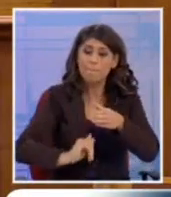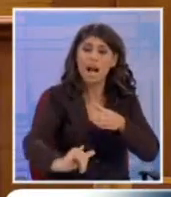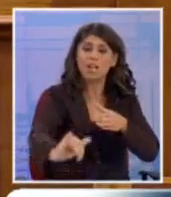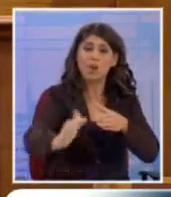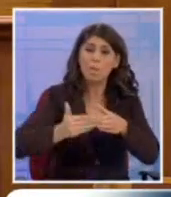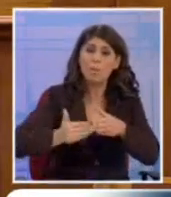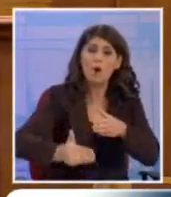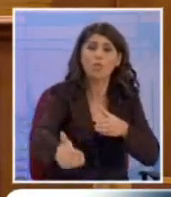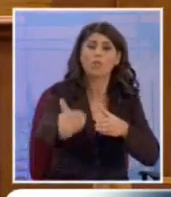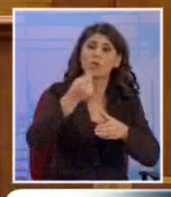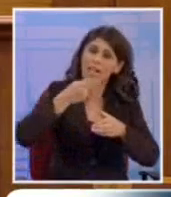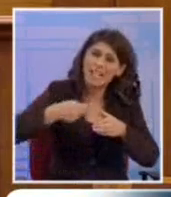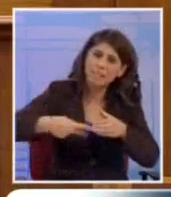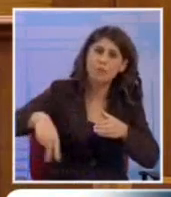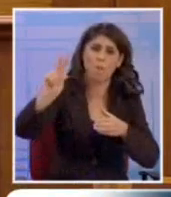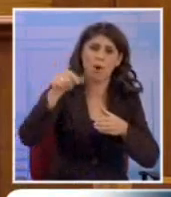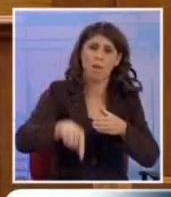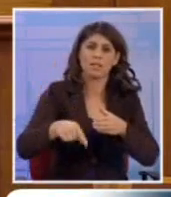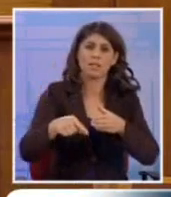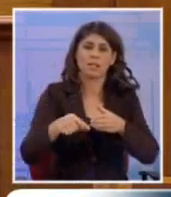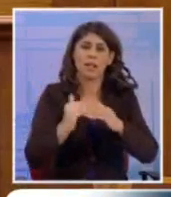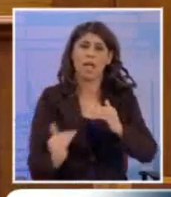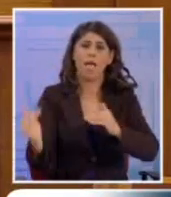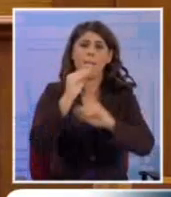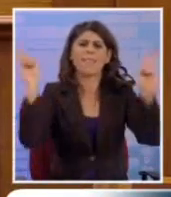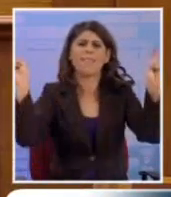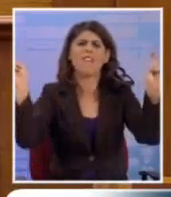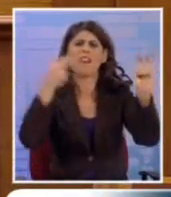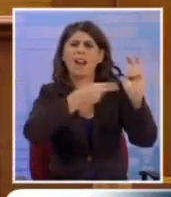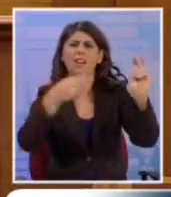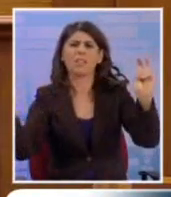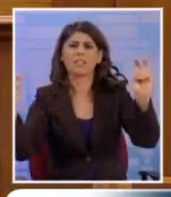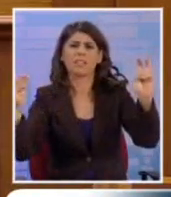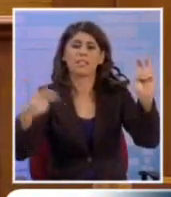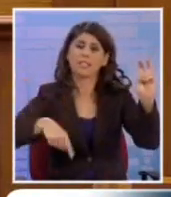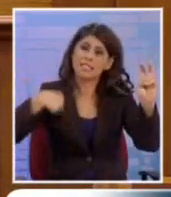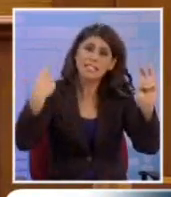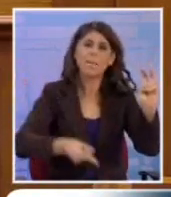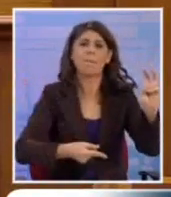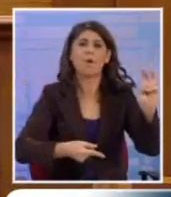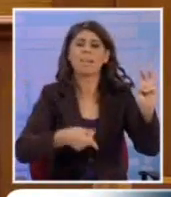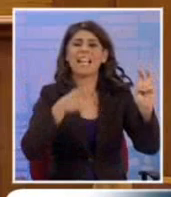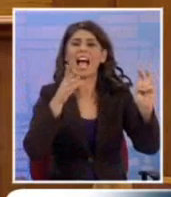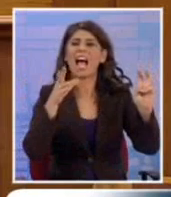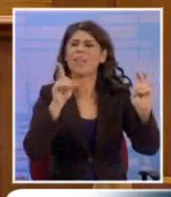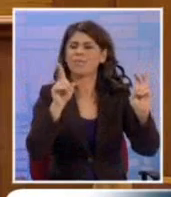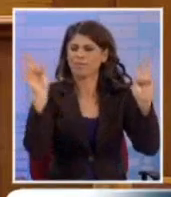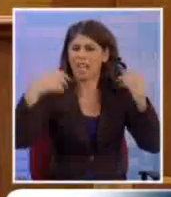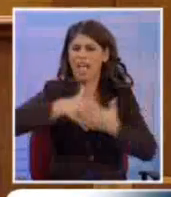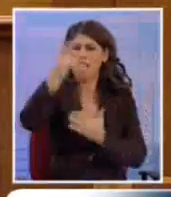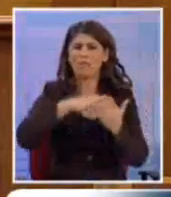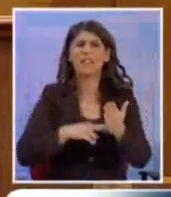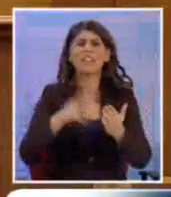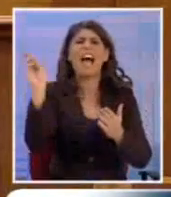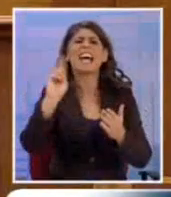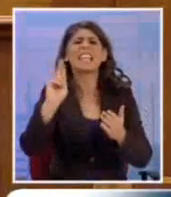μακροπρόθεσμο είναι κάτι παραπάνω από την επικεφαλίδα της επόμενης Real News την Κυριακή. Σε αυτή την ομιλία